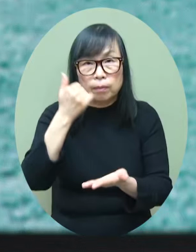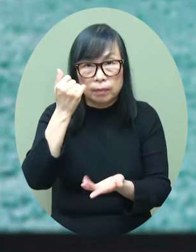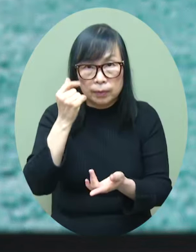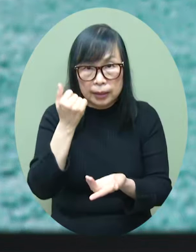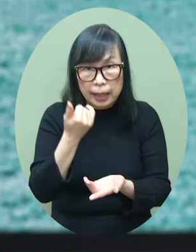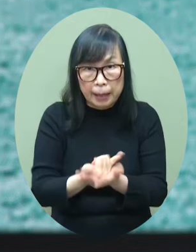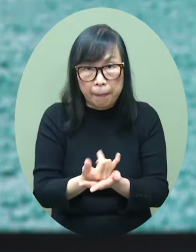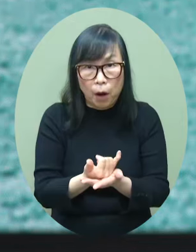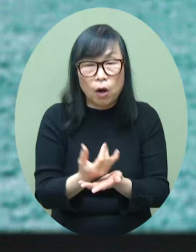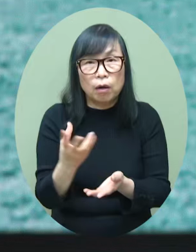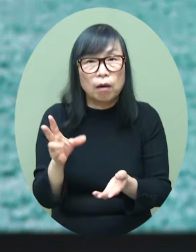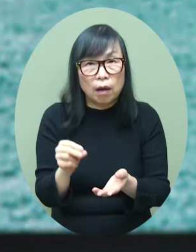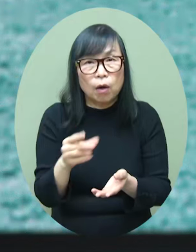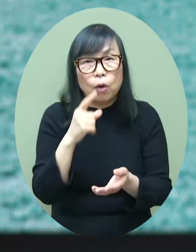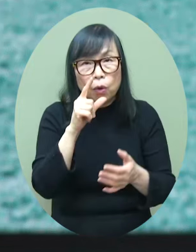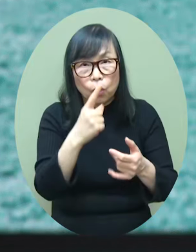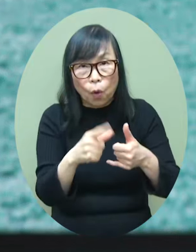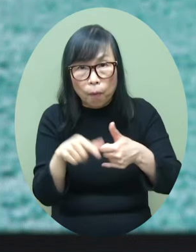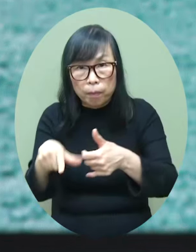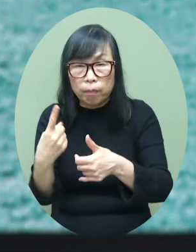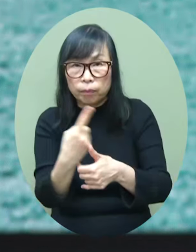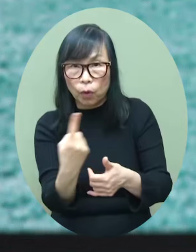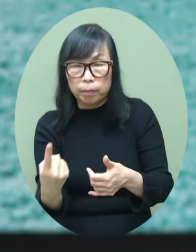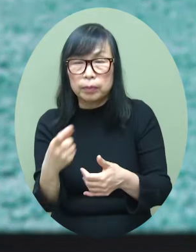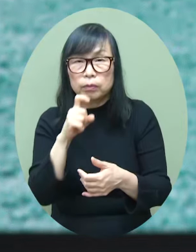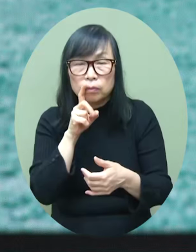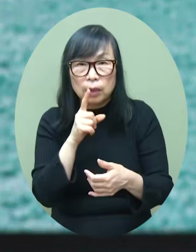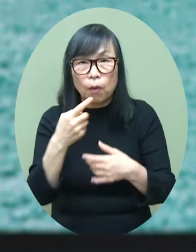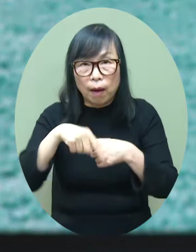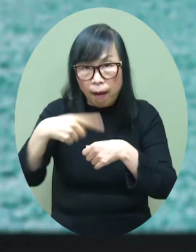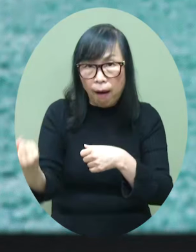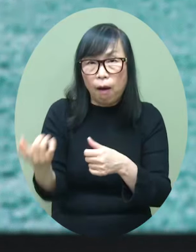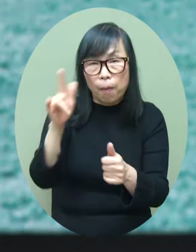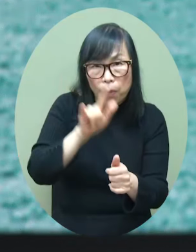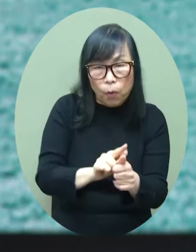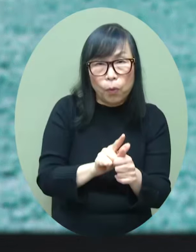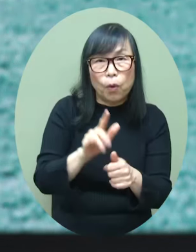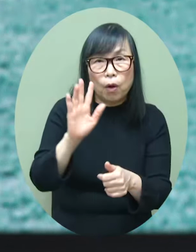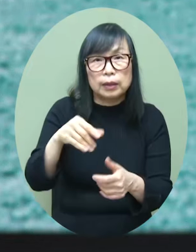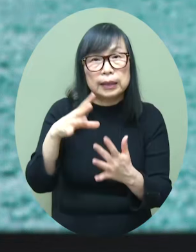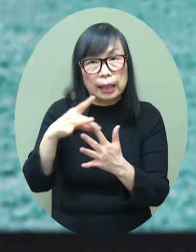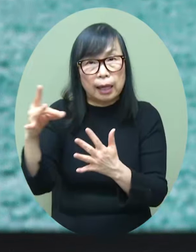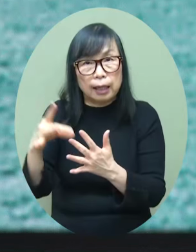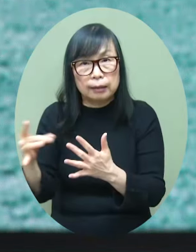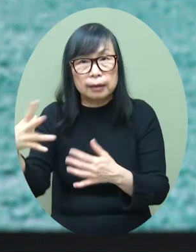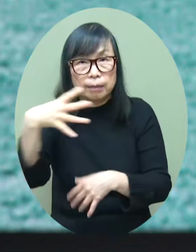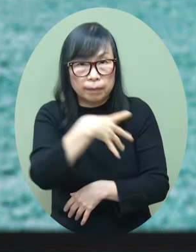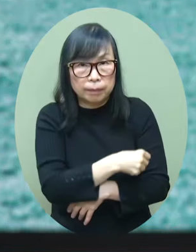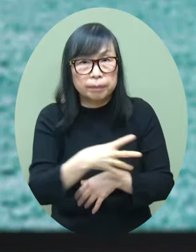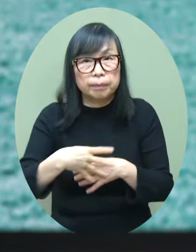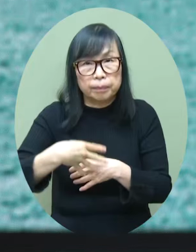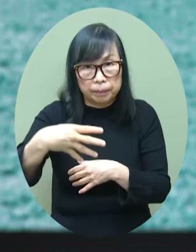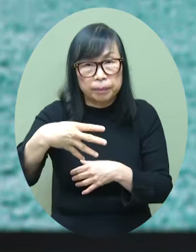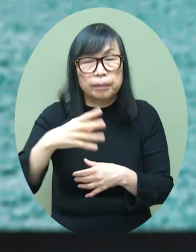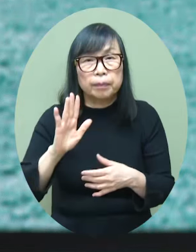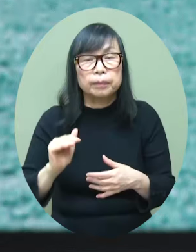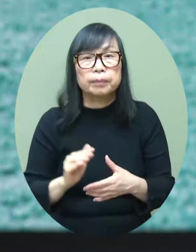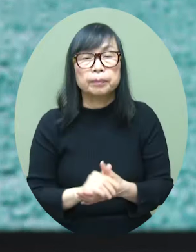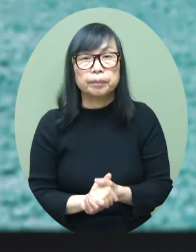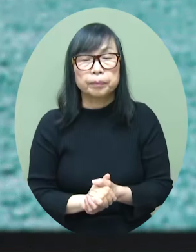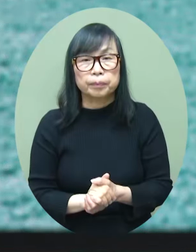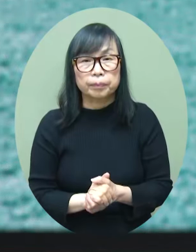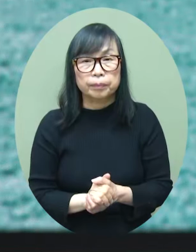咁但係有個別人士係需要呢種嘅額外嘅保護嘅話咧，佢哋可以選擇咧去打第四針嚇。咁